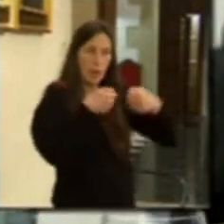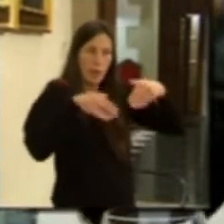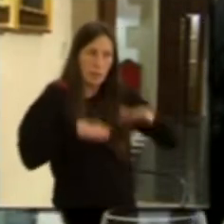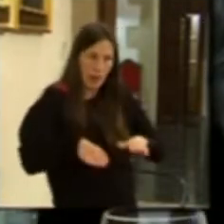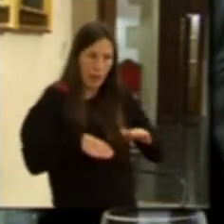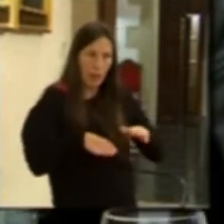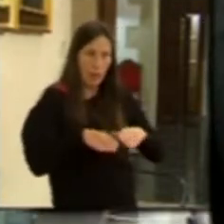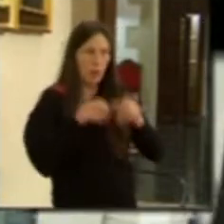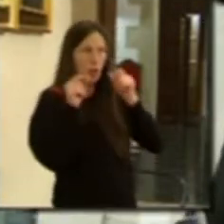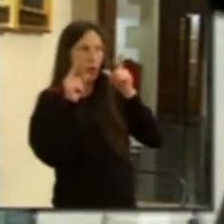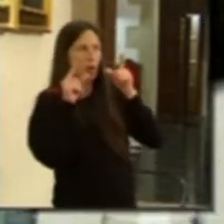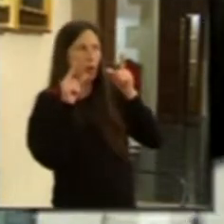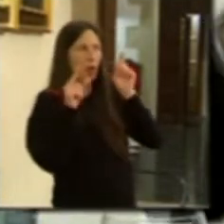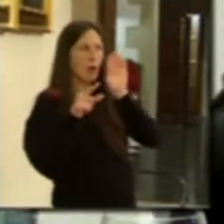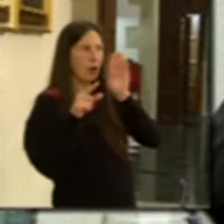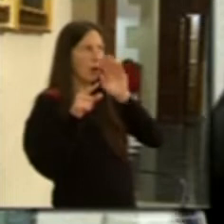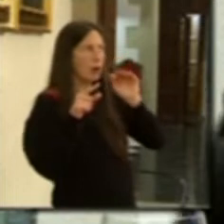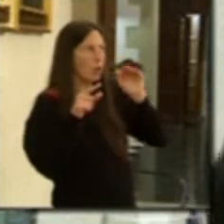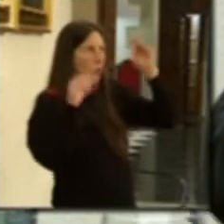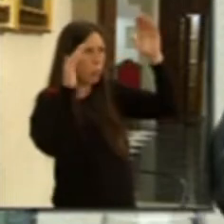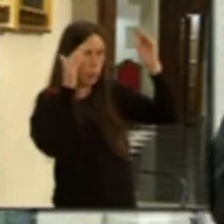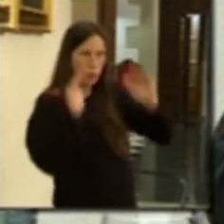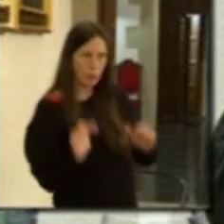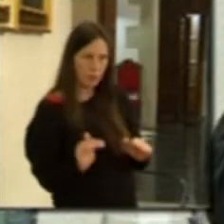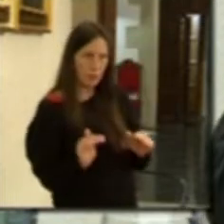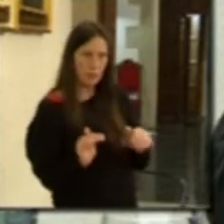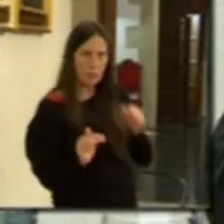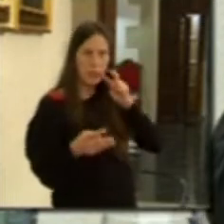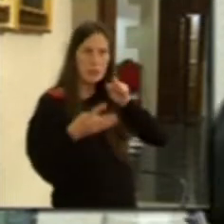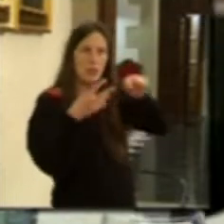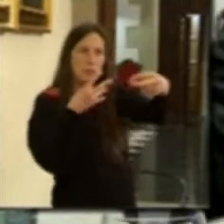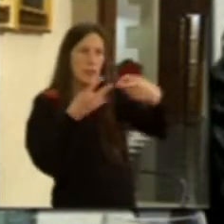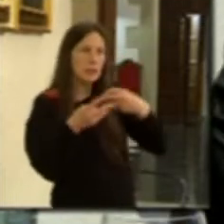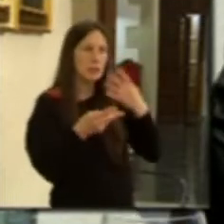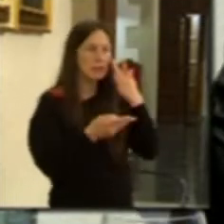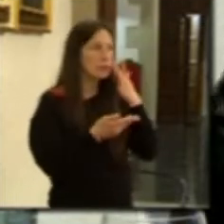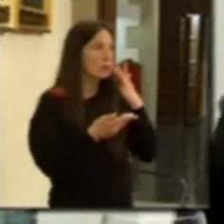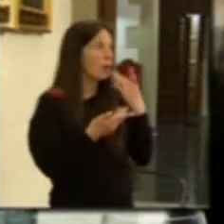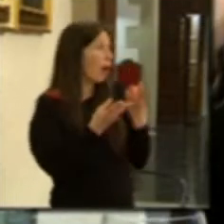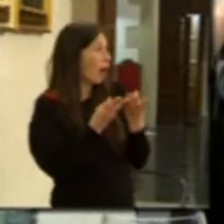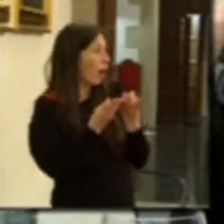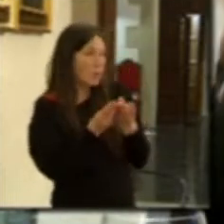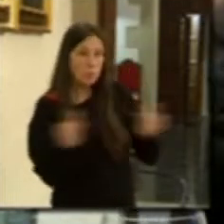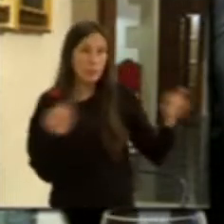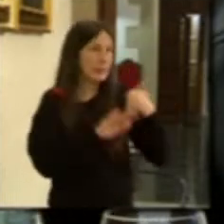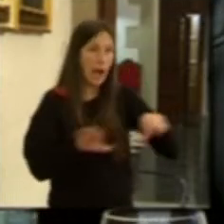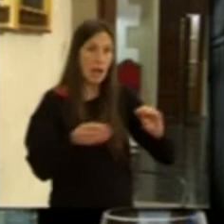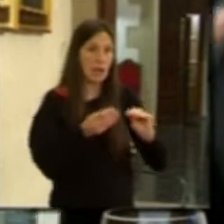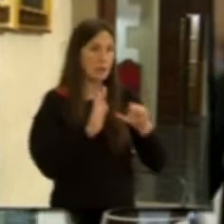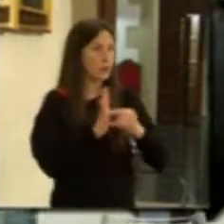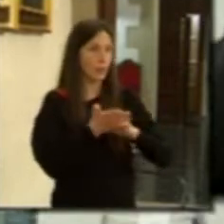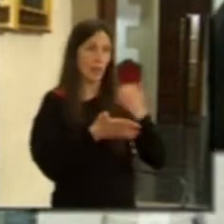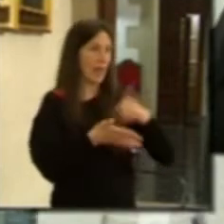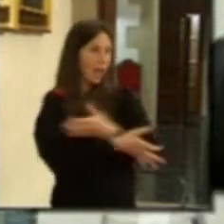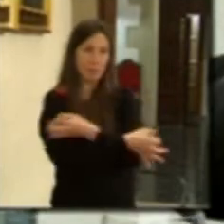la contaminació va baixar a mínims molt, molt baixos. Hem dit, mira, ja està, ja ho tenim arreglat, ara no hem pas de patir,